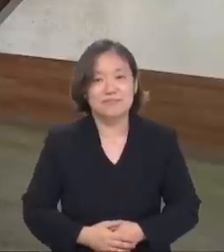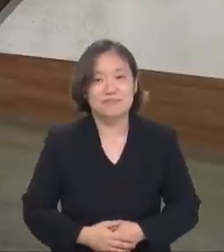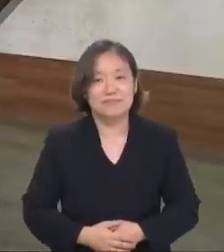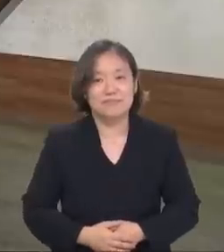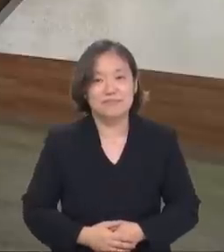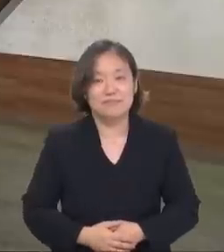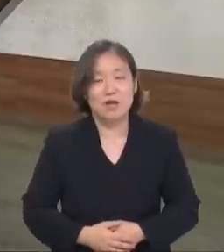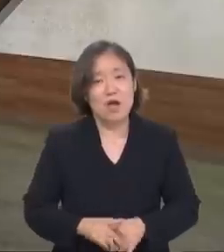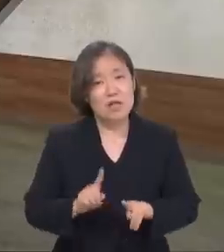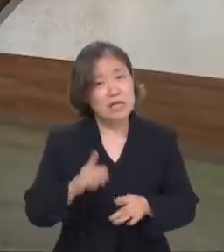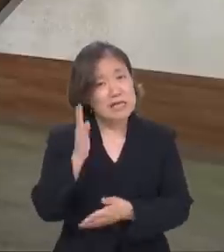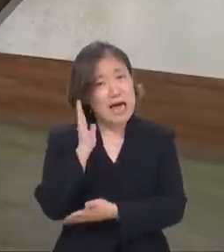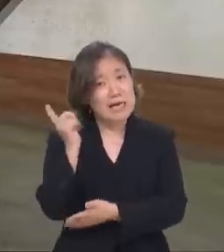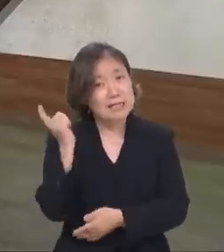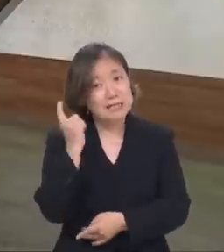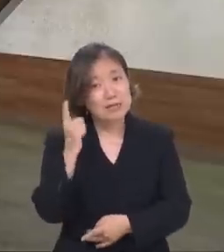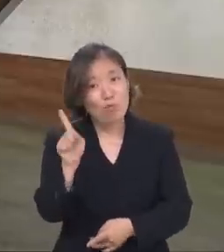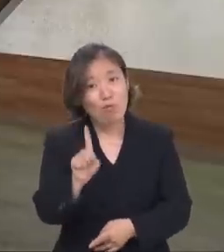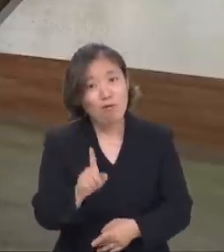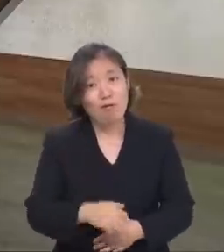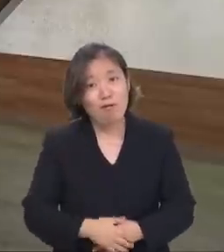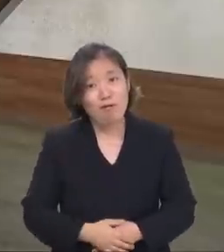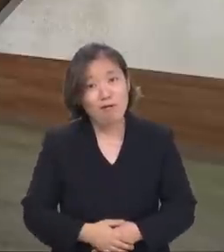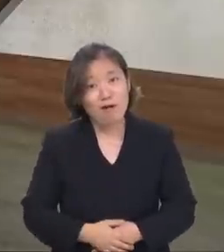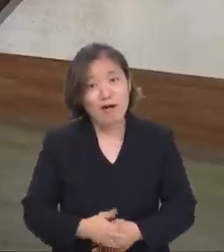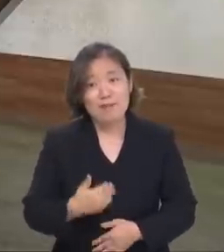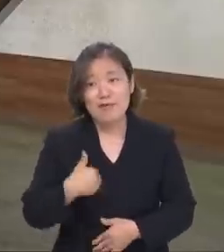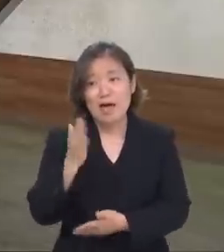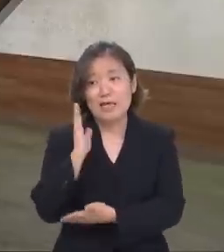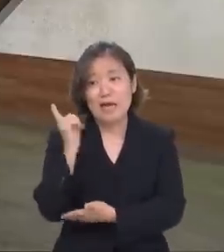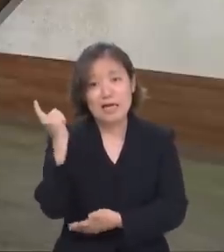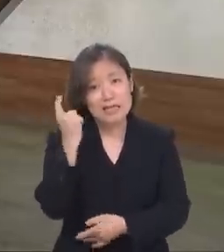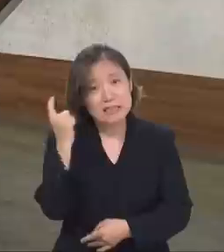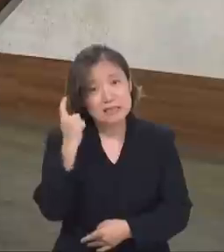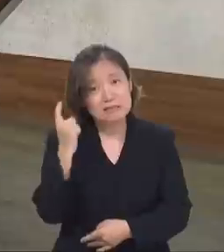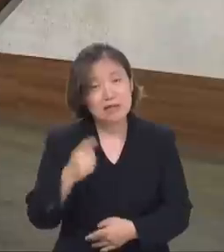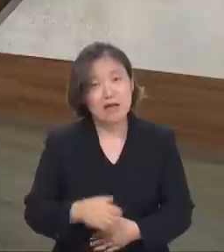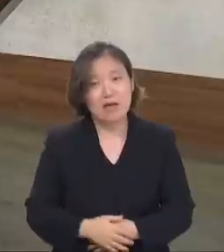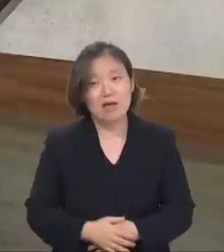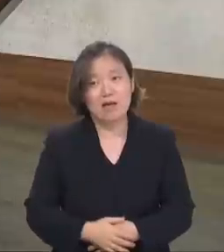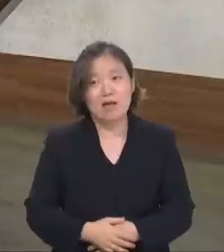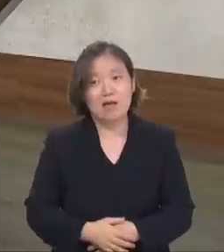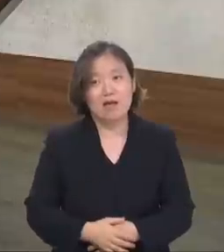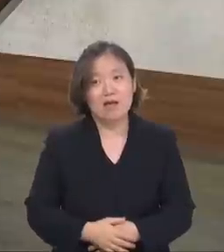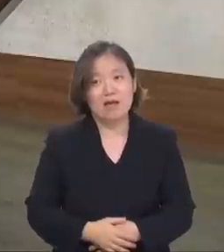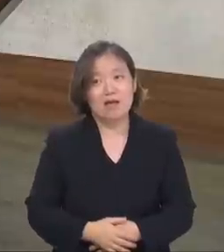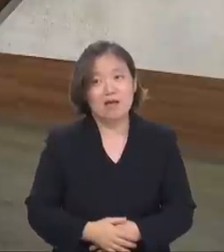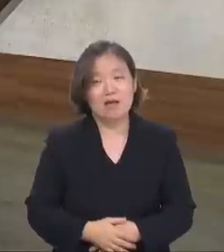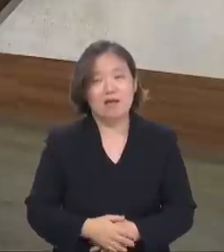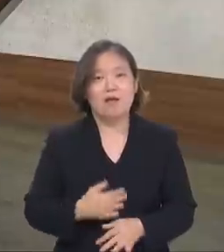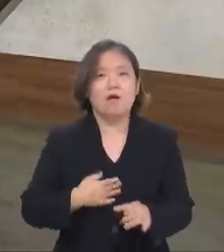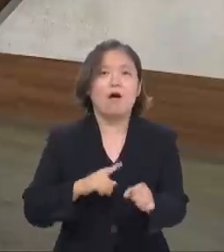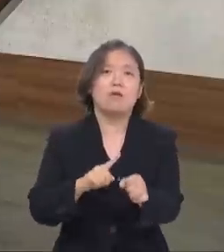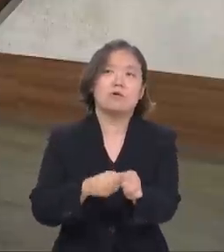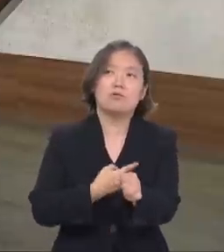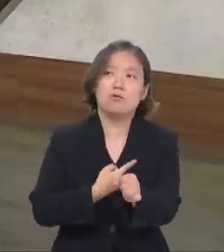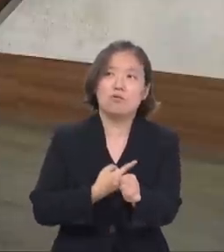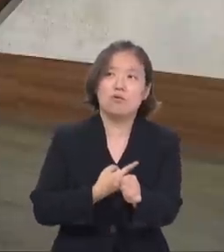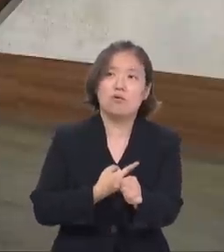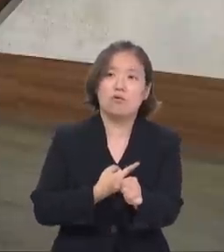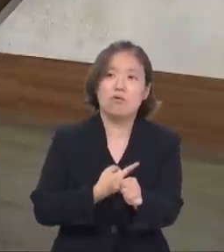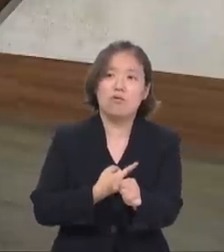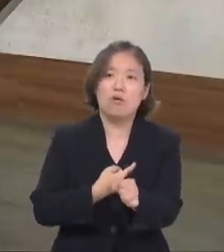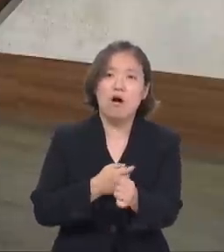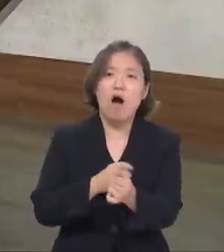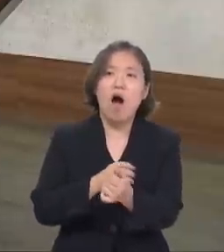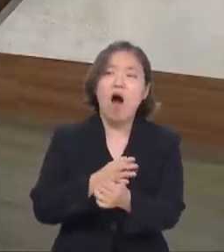이 이야기를 통해서 저도이 이야기를 보면서 아 저절로 입에서 아